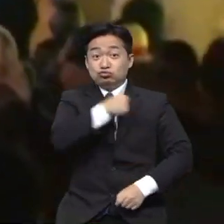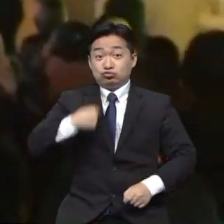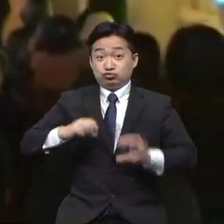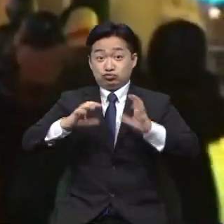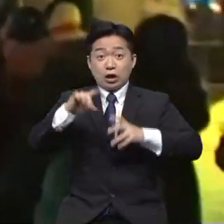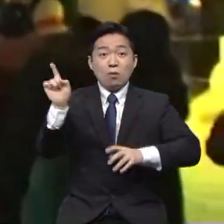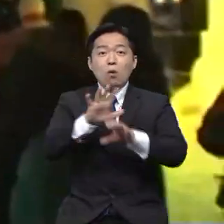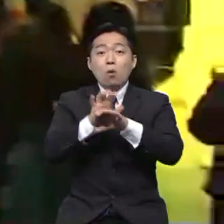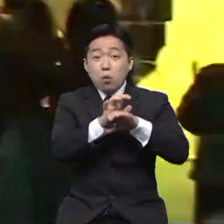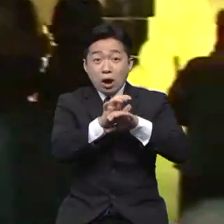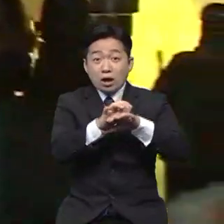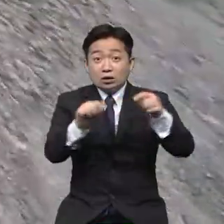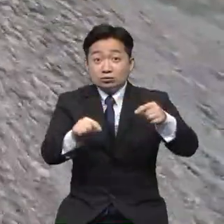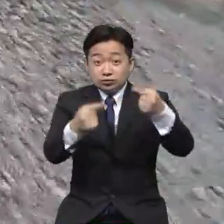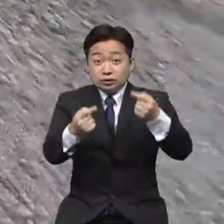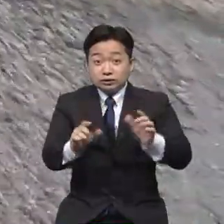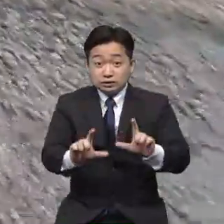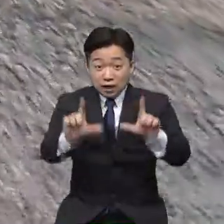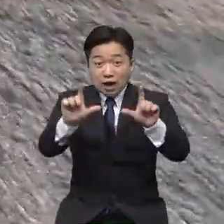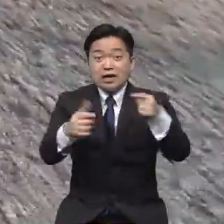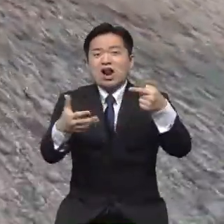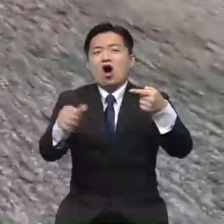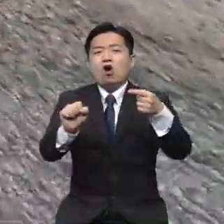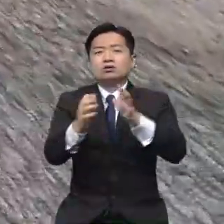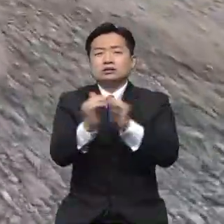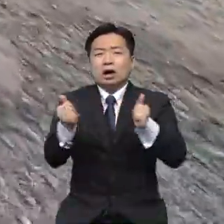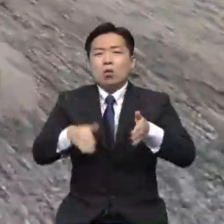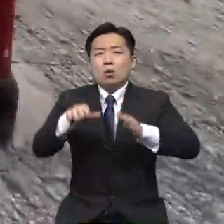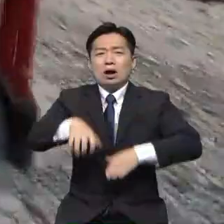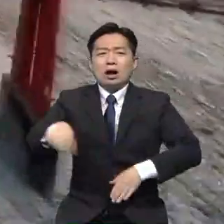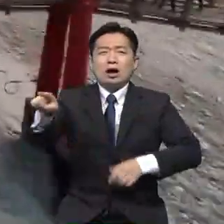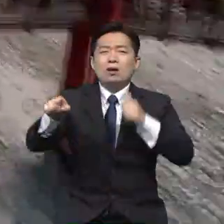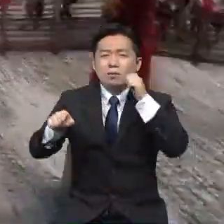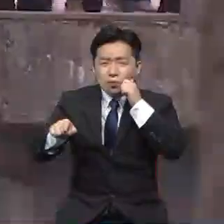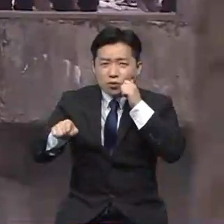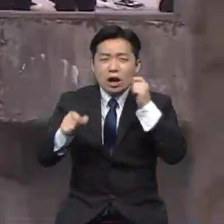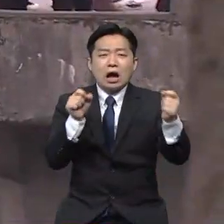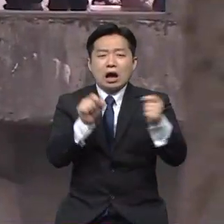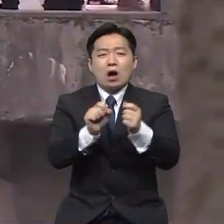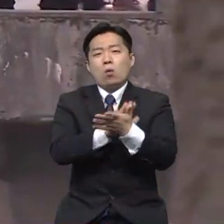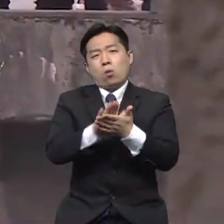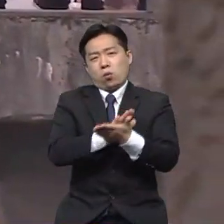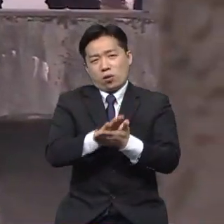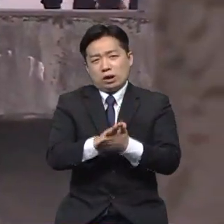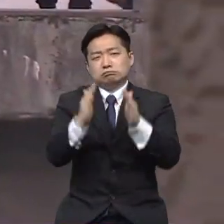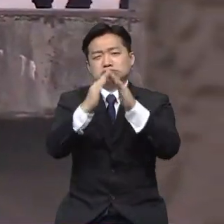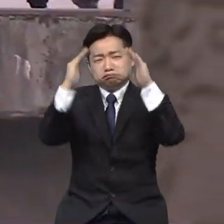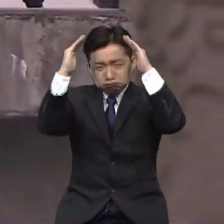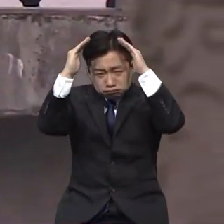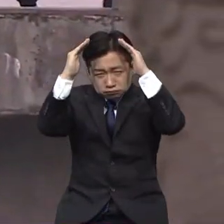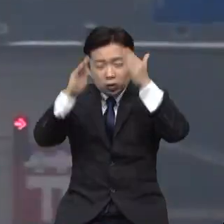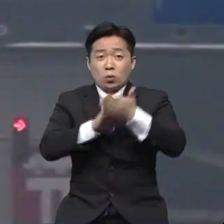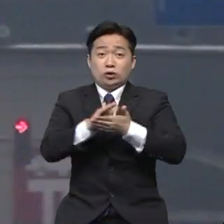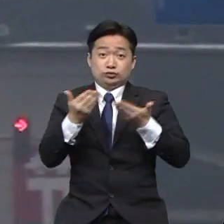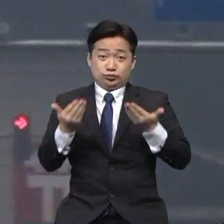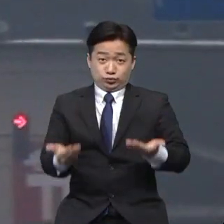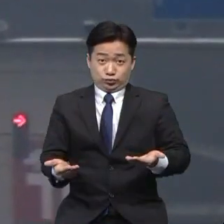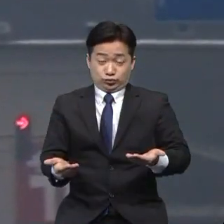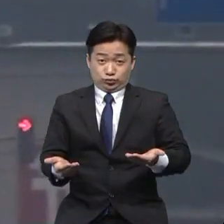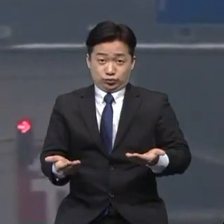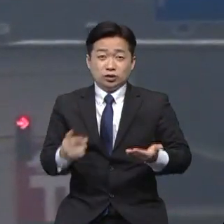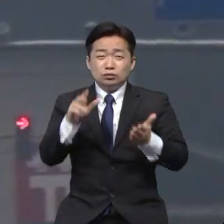때문에 이번 춘제에 1억 명이 고향을 찾지 못했고 가까운 곳으로 나들이를 가거나 집에 머물고 있습니다.